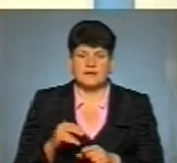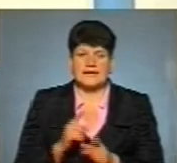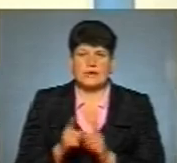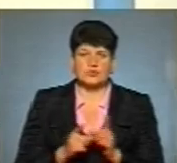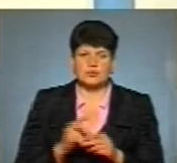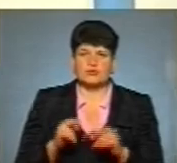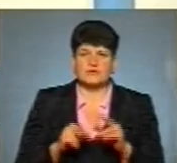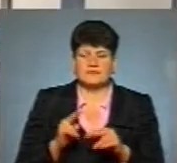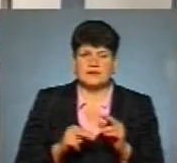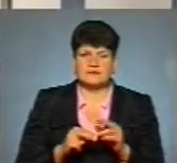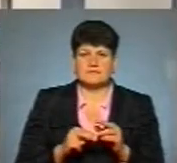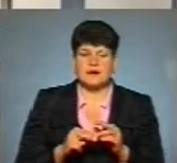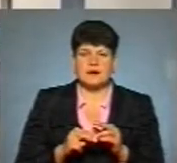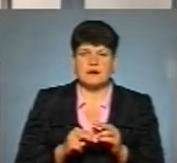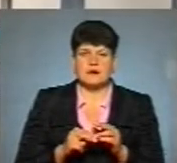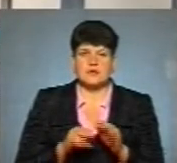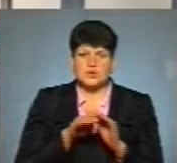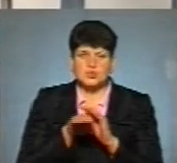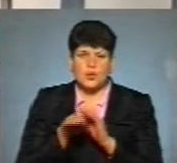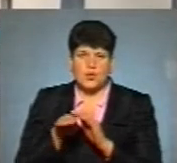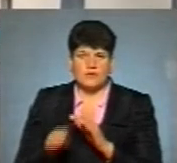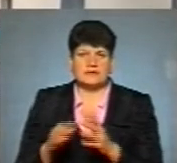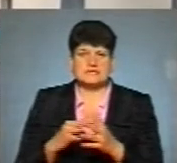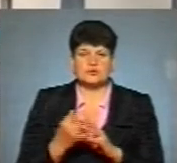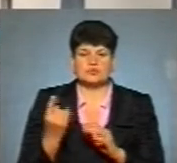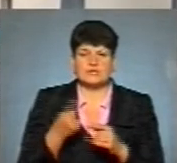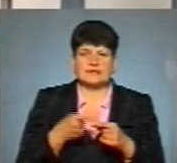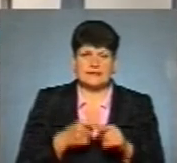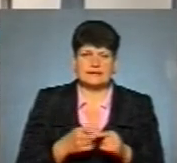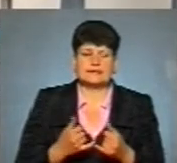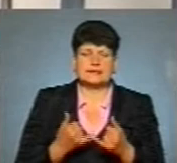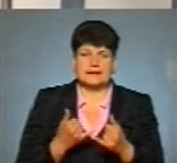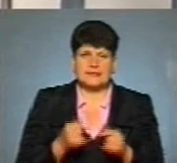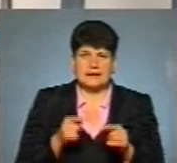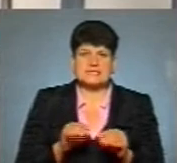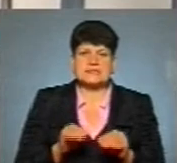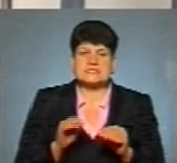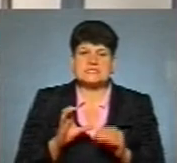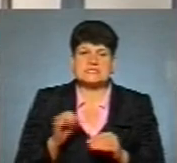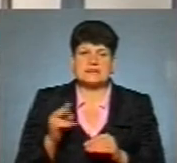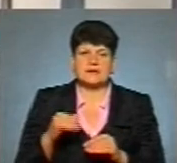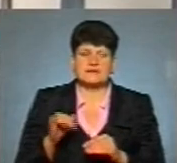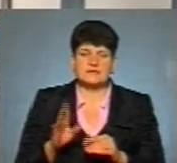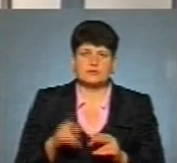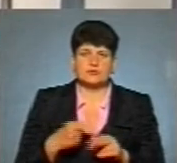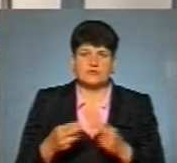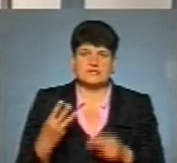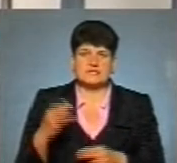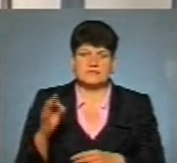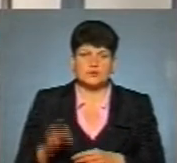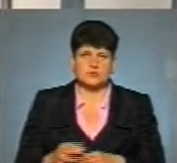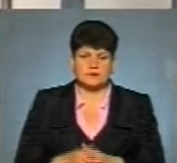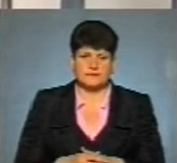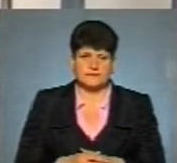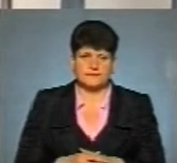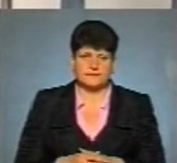реконструкції, будівництво плодосховищ, а так само сільськогосподарська техніка, яка потрібна для садівництва, буде відшкодовуватися в розмірі 30%